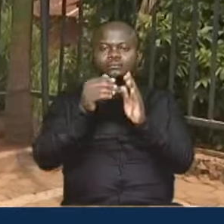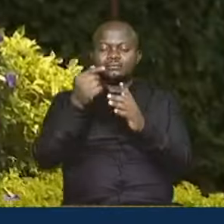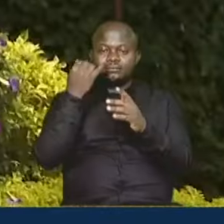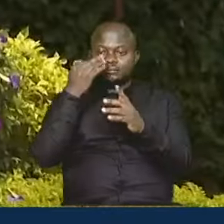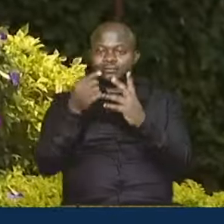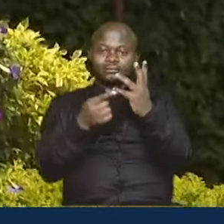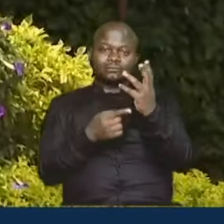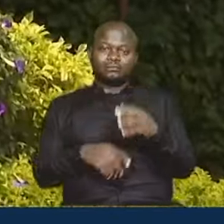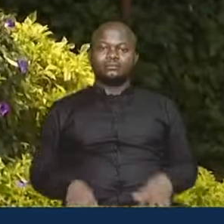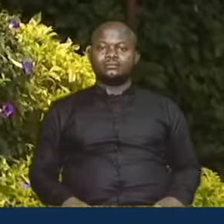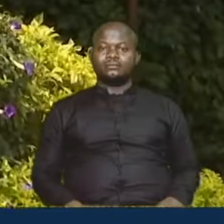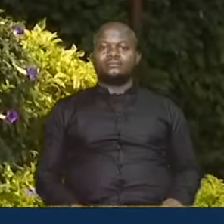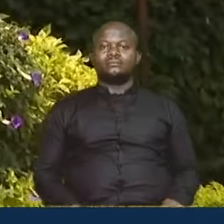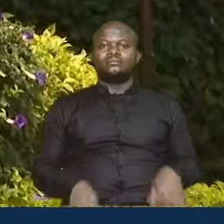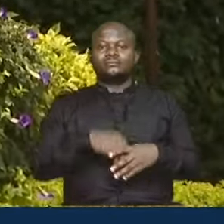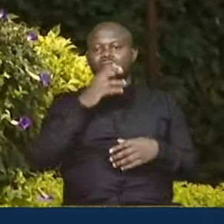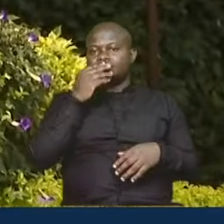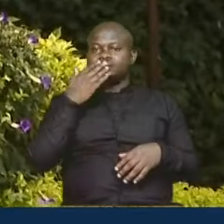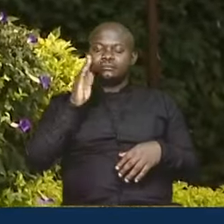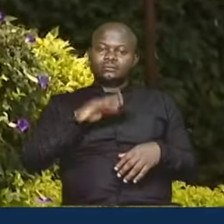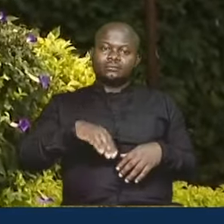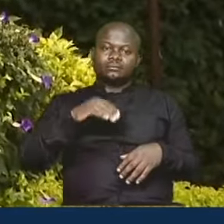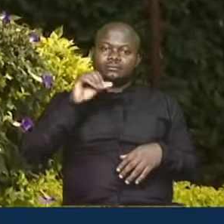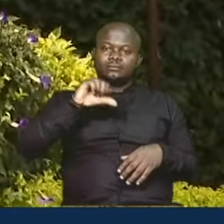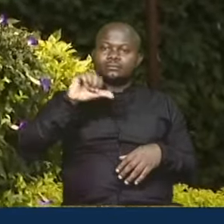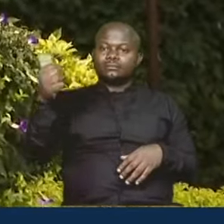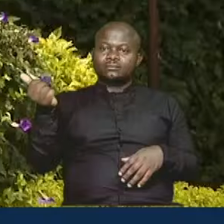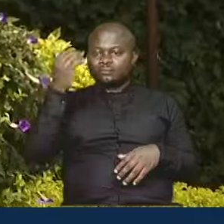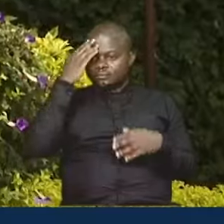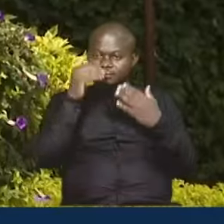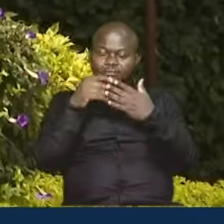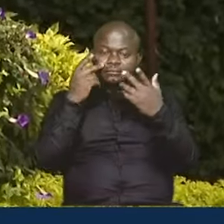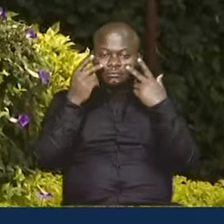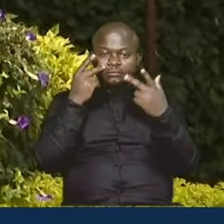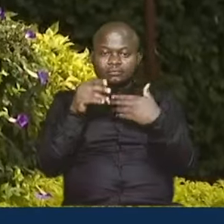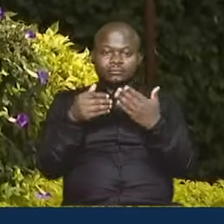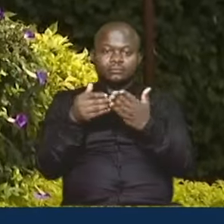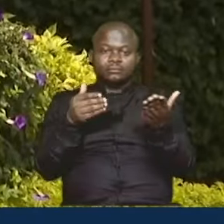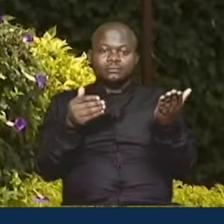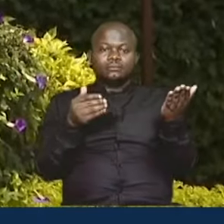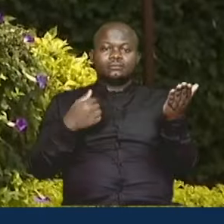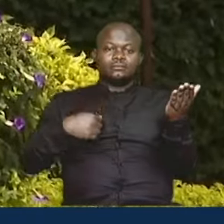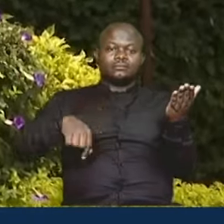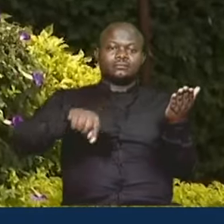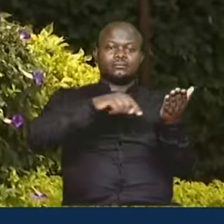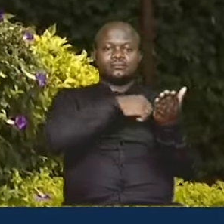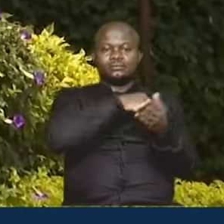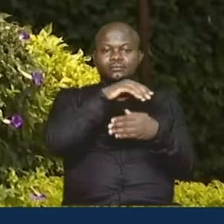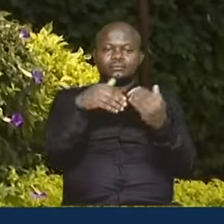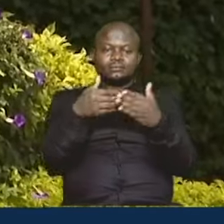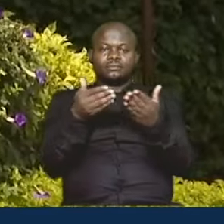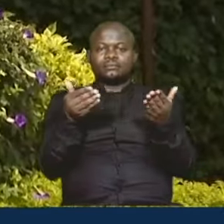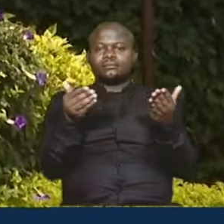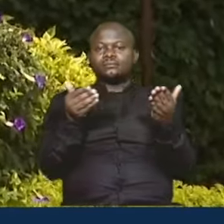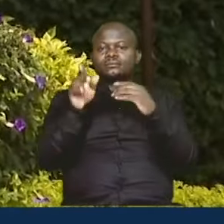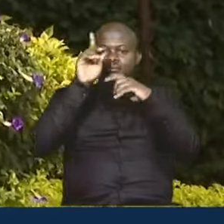hari ibyo gusebanya na bagenzi bacu kugira ngo tubone attention y'abantu. Hari ibintu byinshi nyine ubona rimwe na rimwe